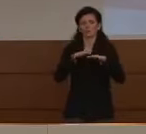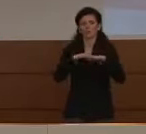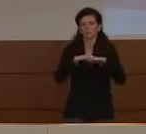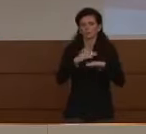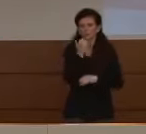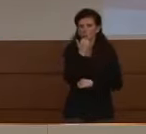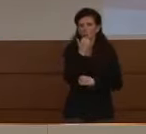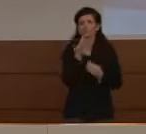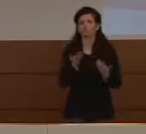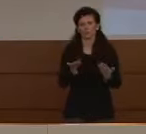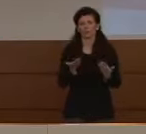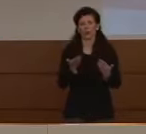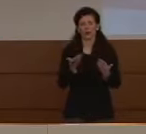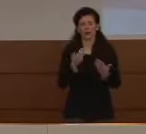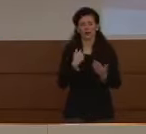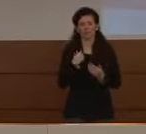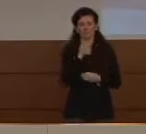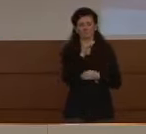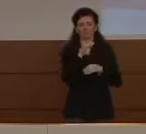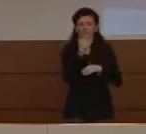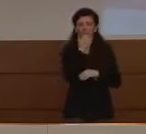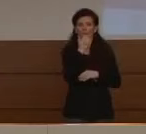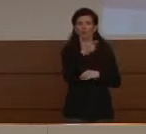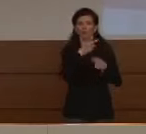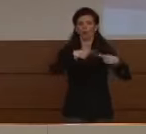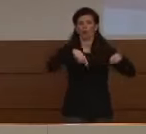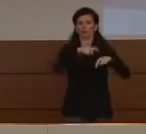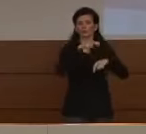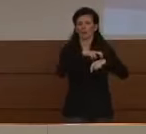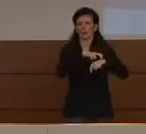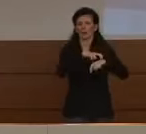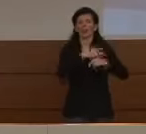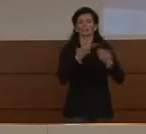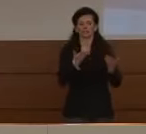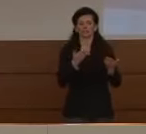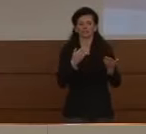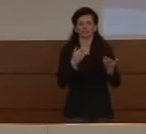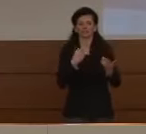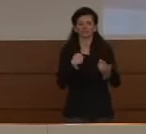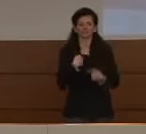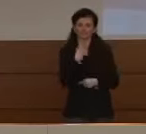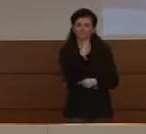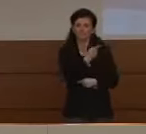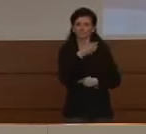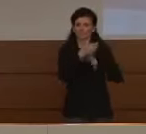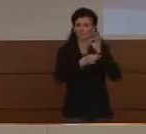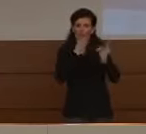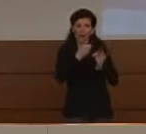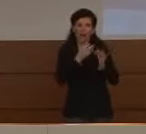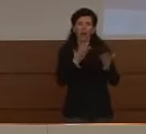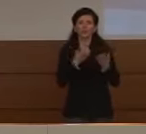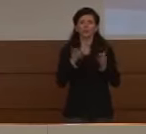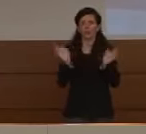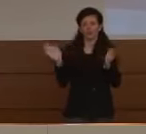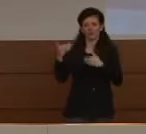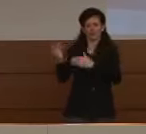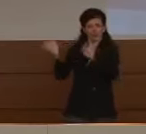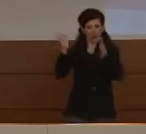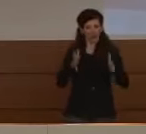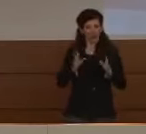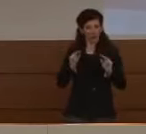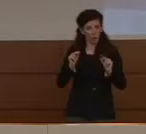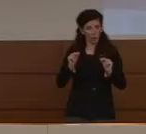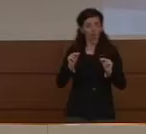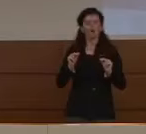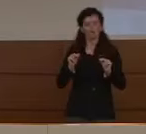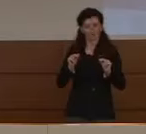l'ordine dei medici e abbiamo ha detto che con i prossimi arrivi col commissario daremo corso alla